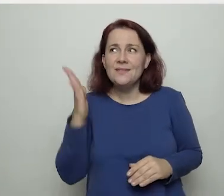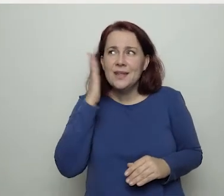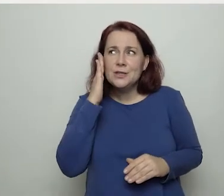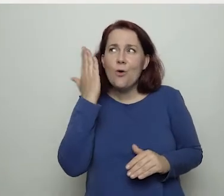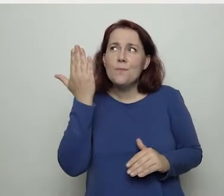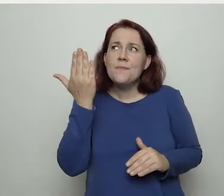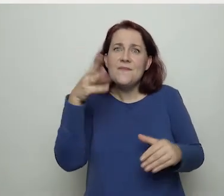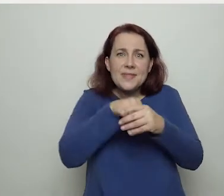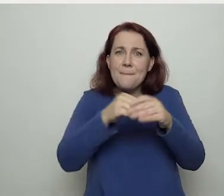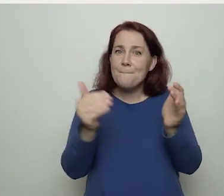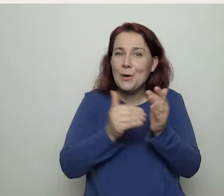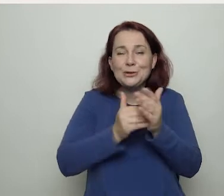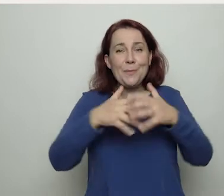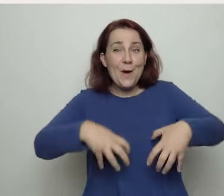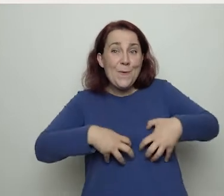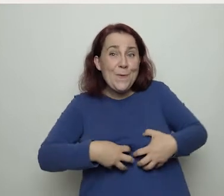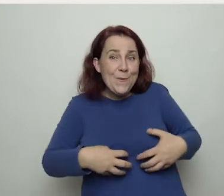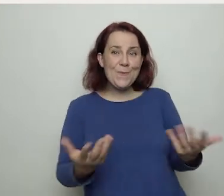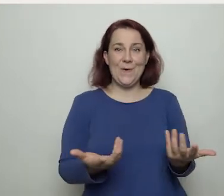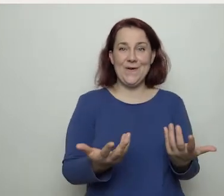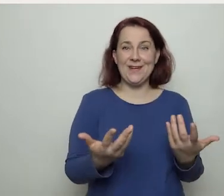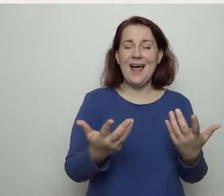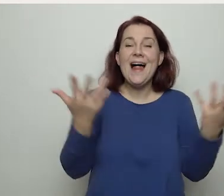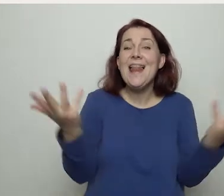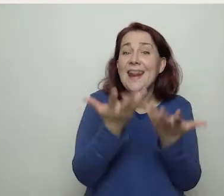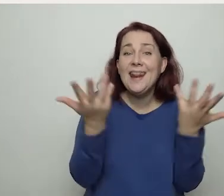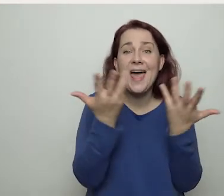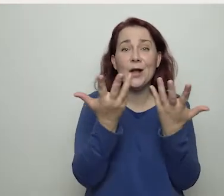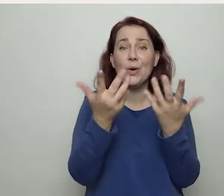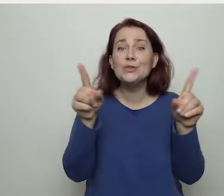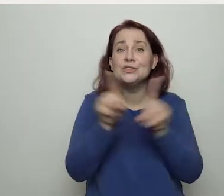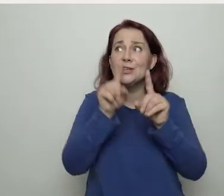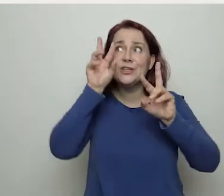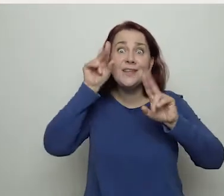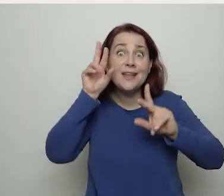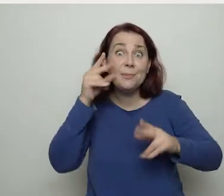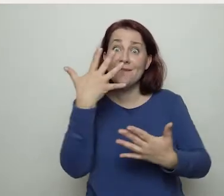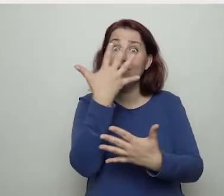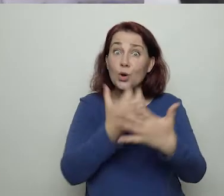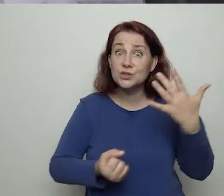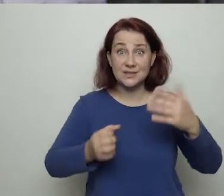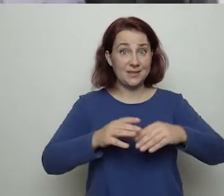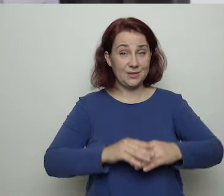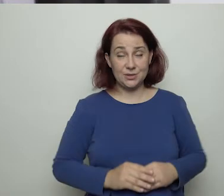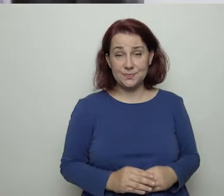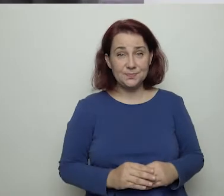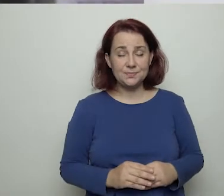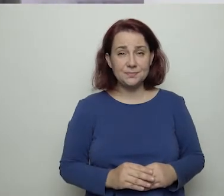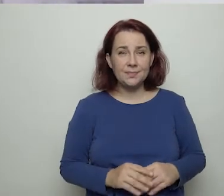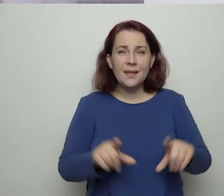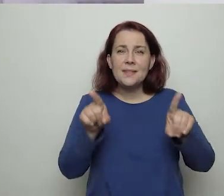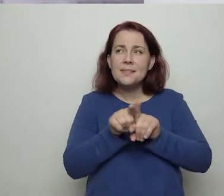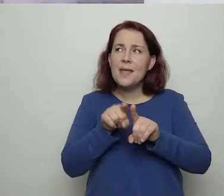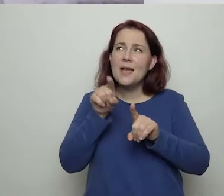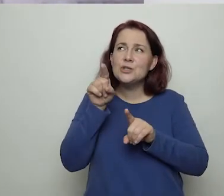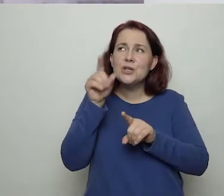tego zgładzić odpowiednią dozą poczucia humoru lekkości pewnej interpretacji i również